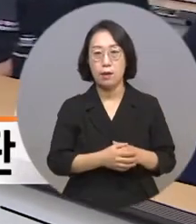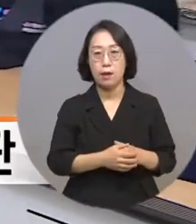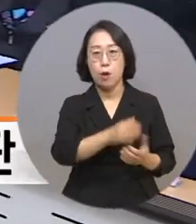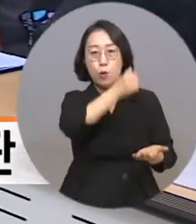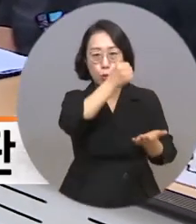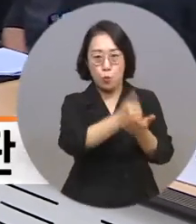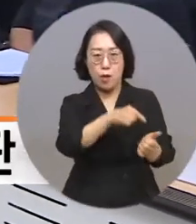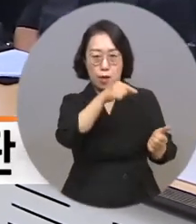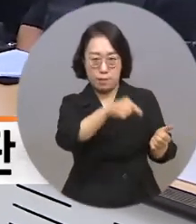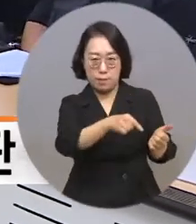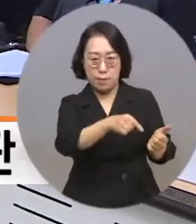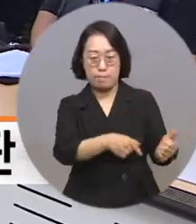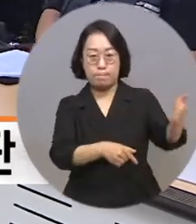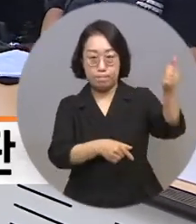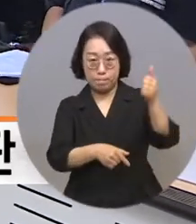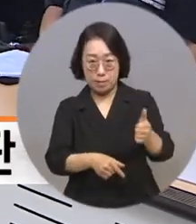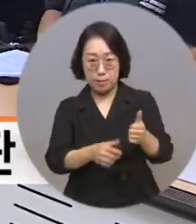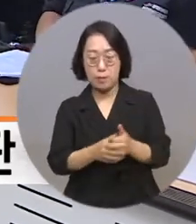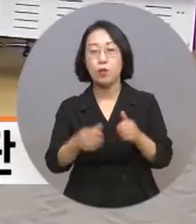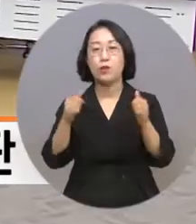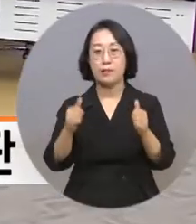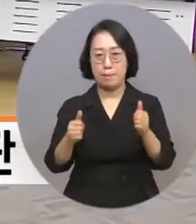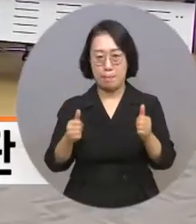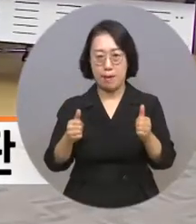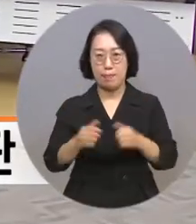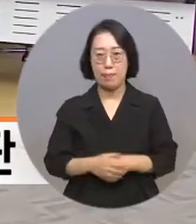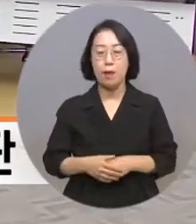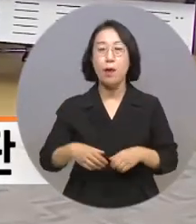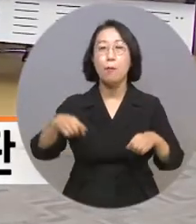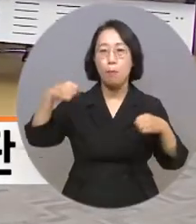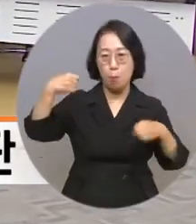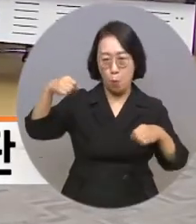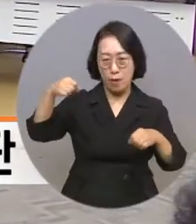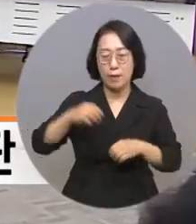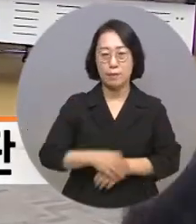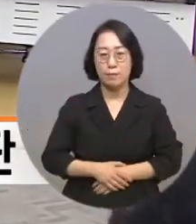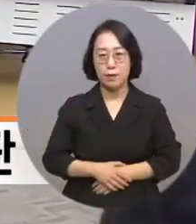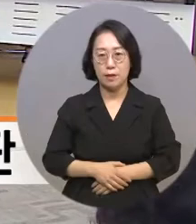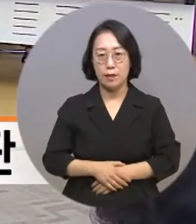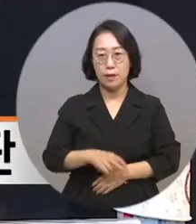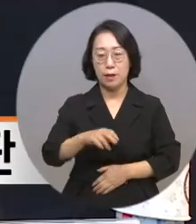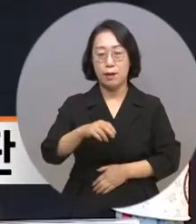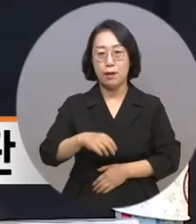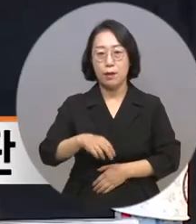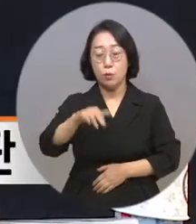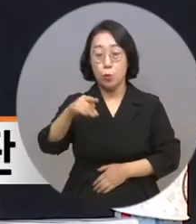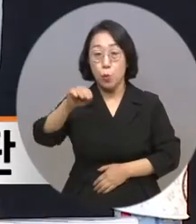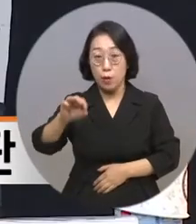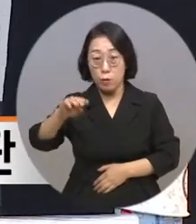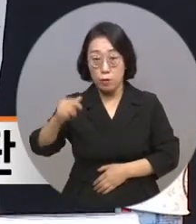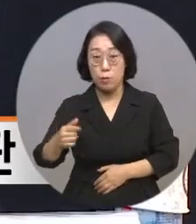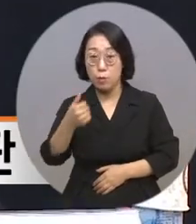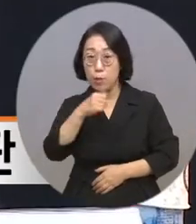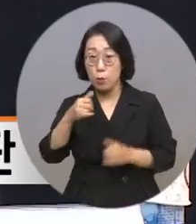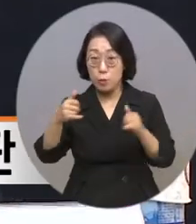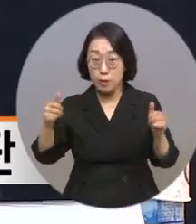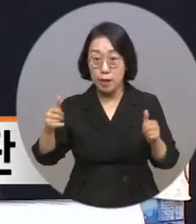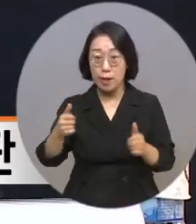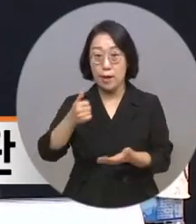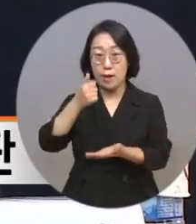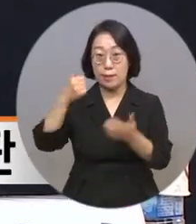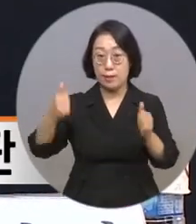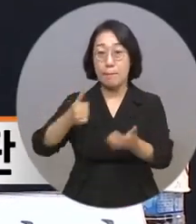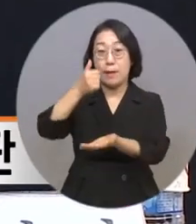피고인으로 상정한 모의재판이 열렸습니다. 민주사회를 위한 변호사 모임 회장인 조영선 변호사가